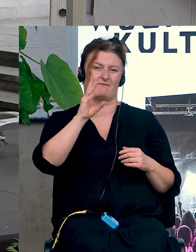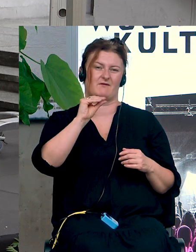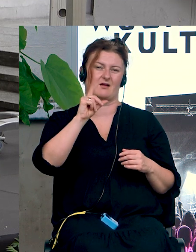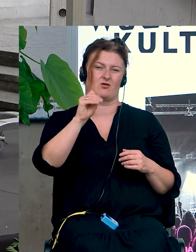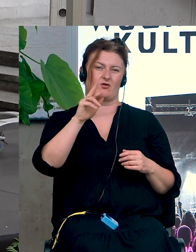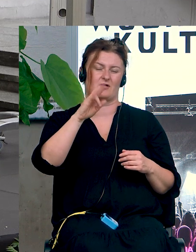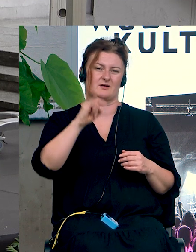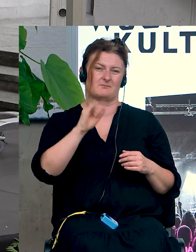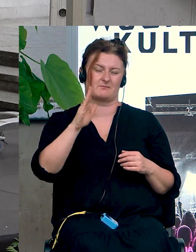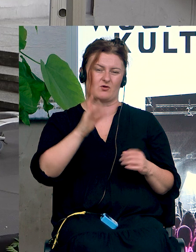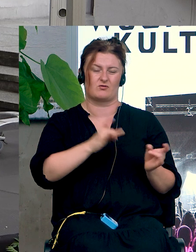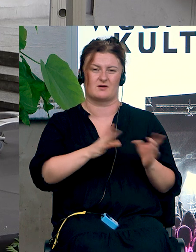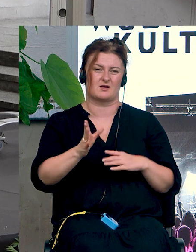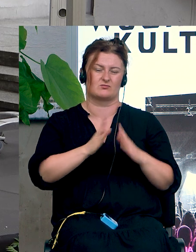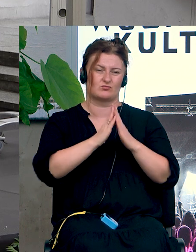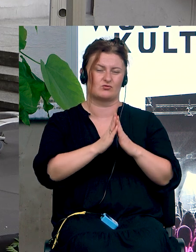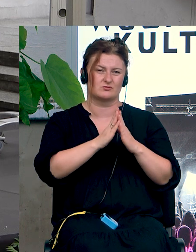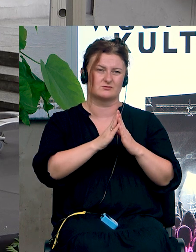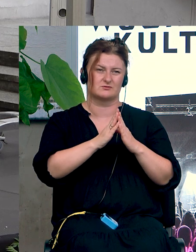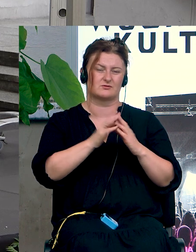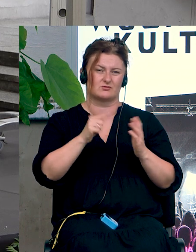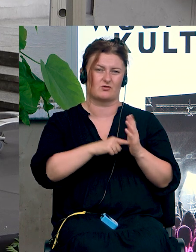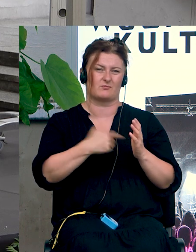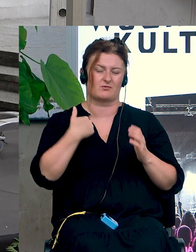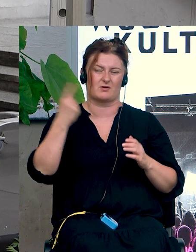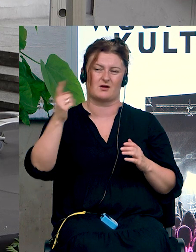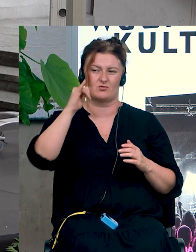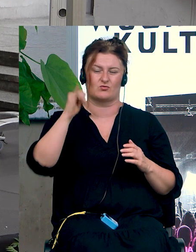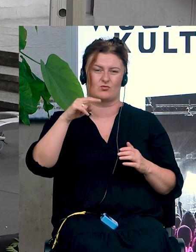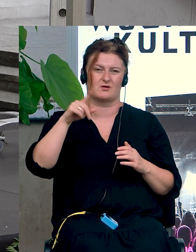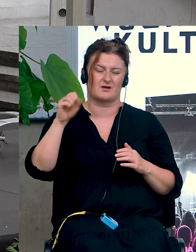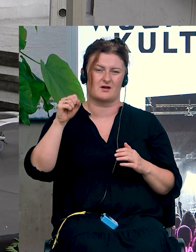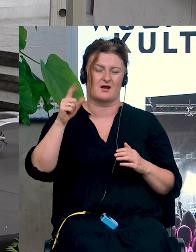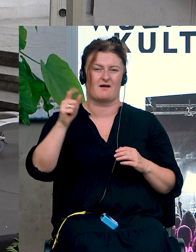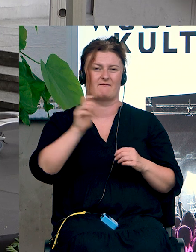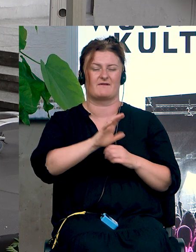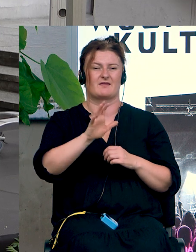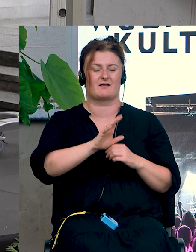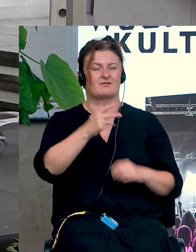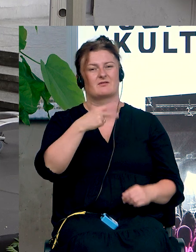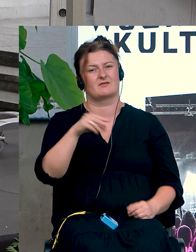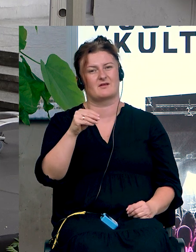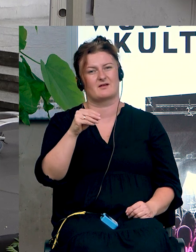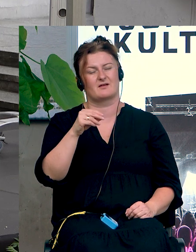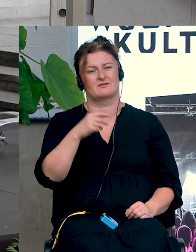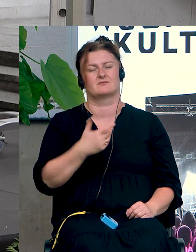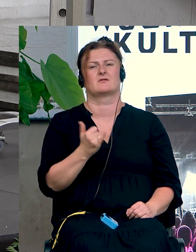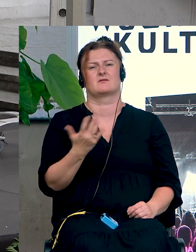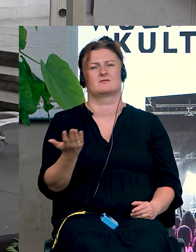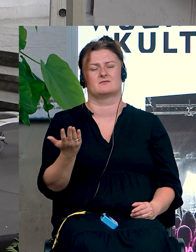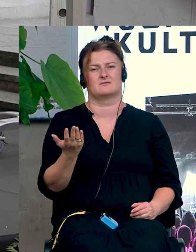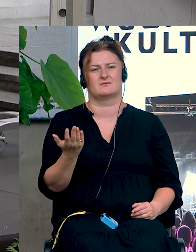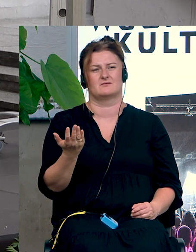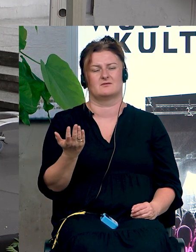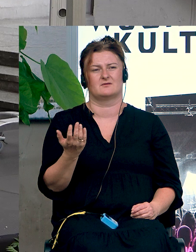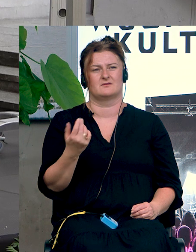я зразу попросила, щоб це була Юля. А мені видавництво каже «Ні». Кажу, як «Ні». І кажуть, ну, ми